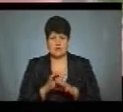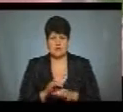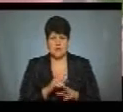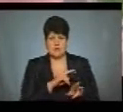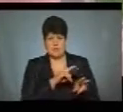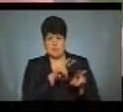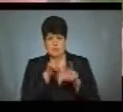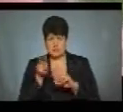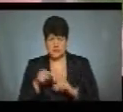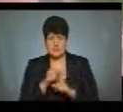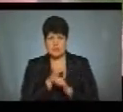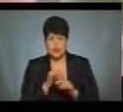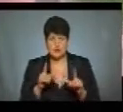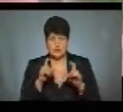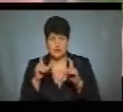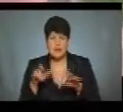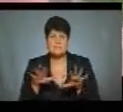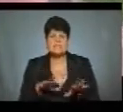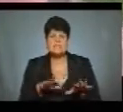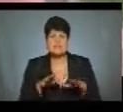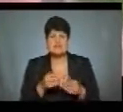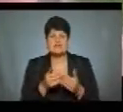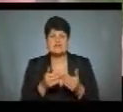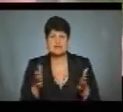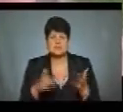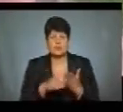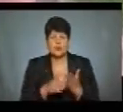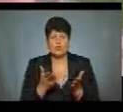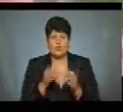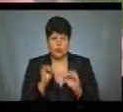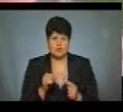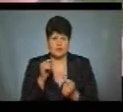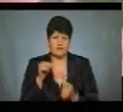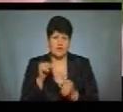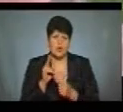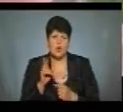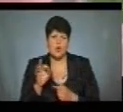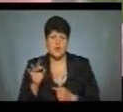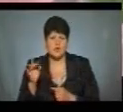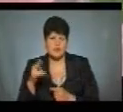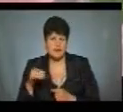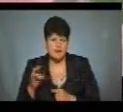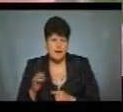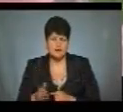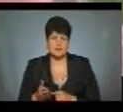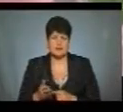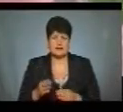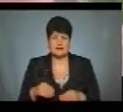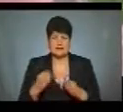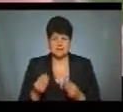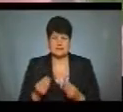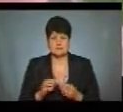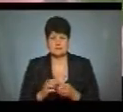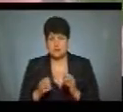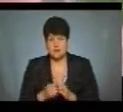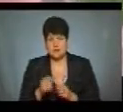ландшафтних зйомок, не можна фотографувати місцевості відкритою, за допомогою якої можна визначити координати і завдати удару по